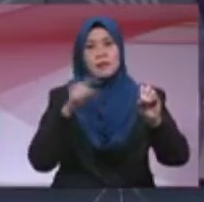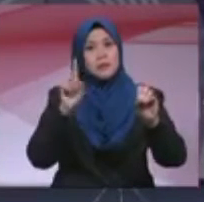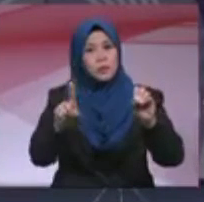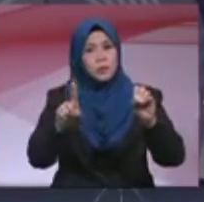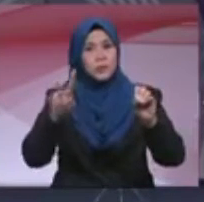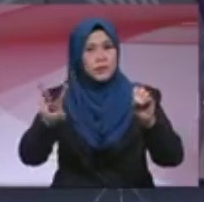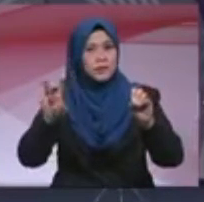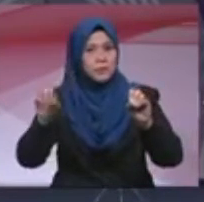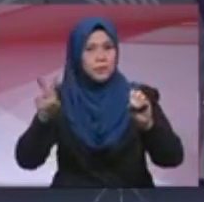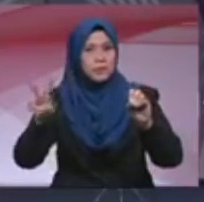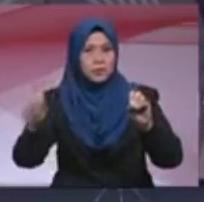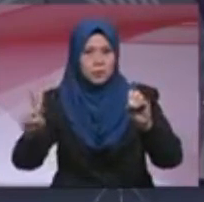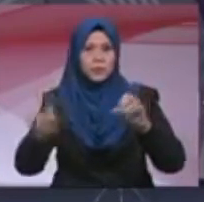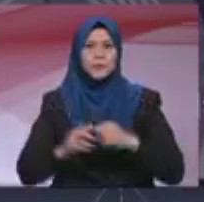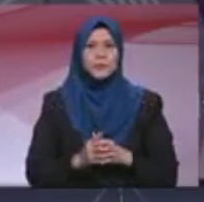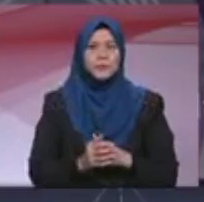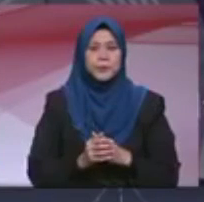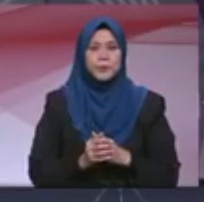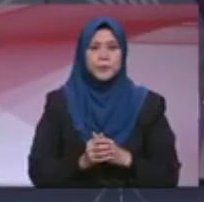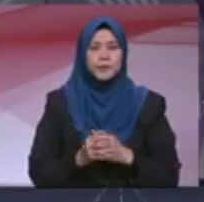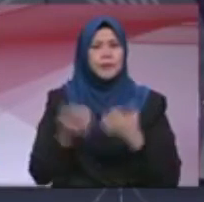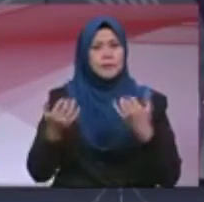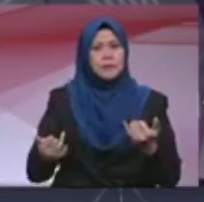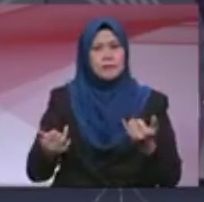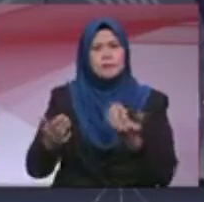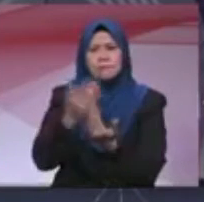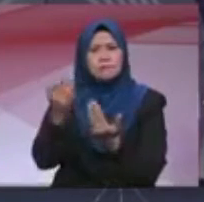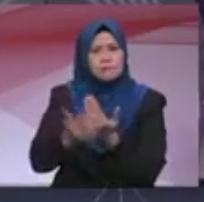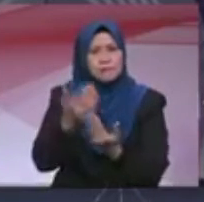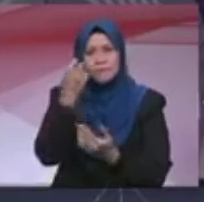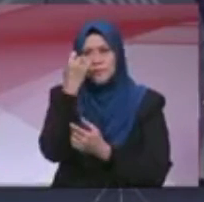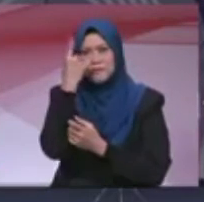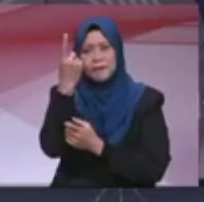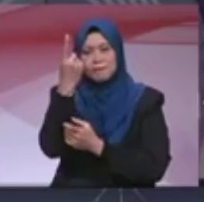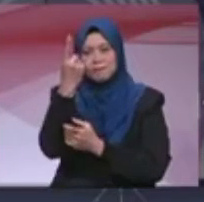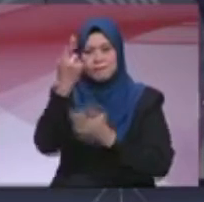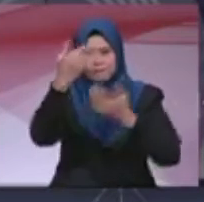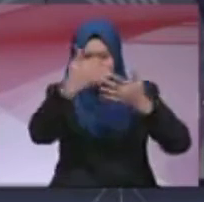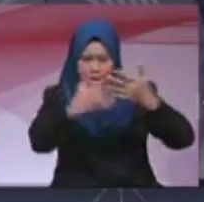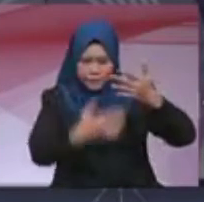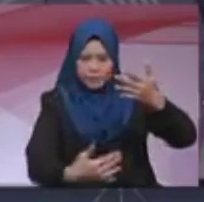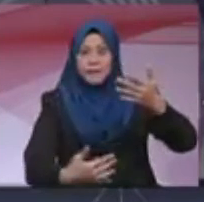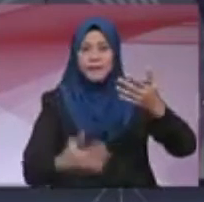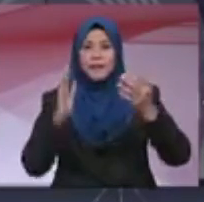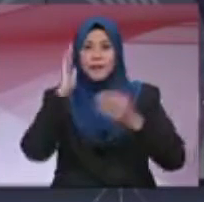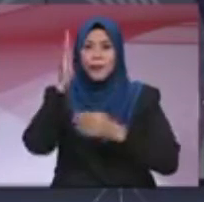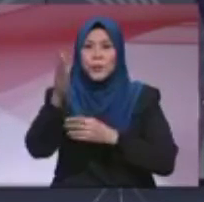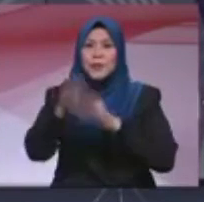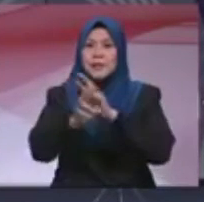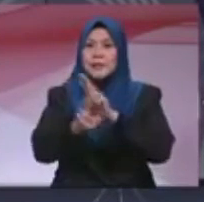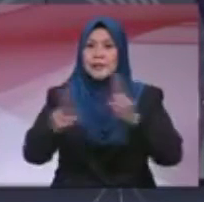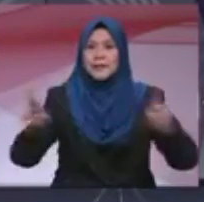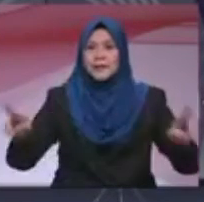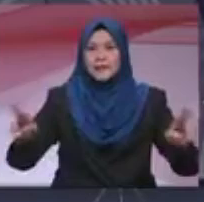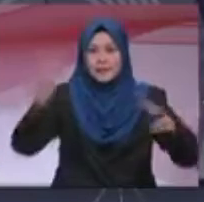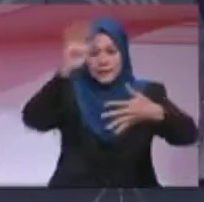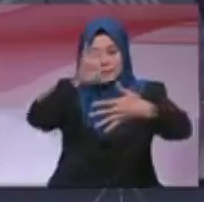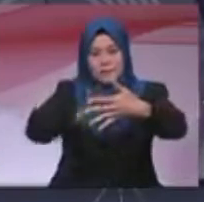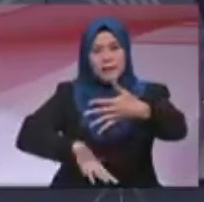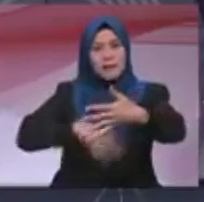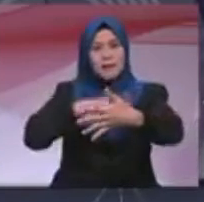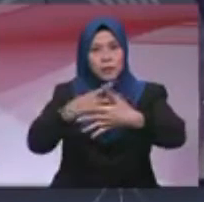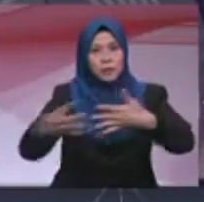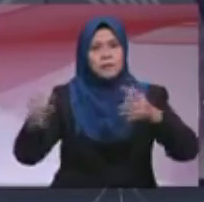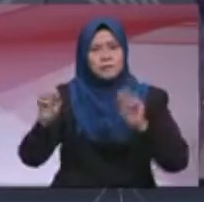Jelas? Jadi untuk memudahkan pemahaman berkaitan dengan hal ini, kita sediakan satu jadual, ya,